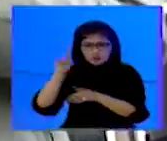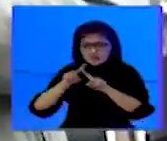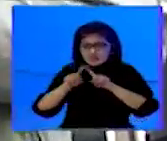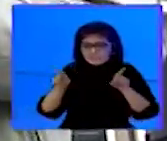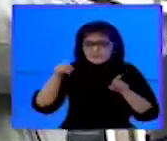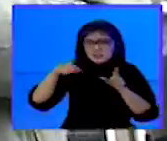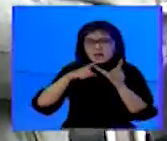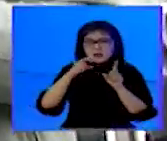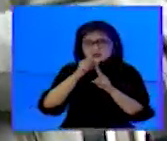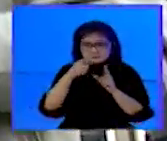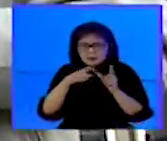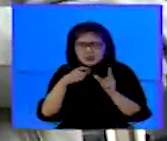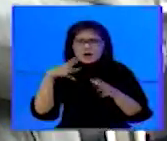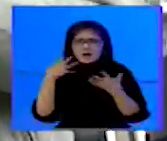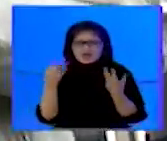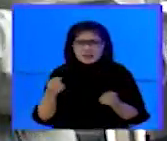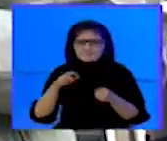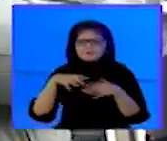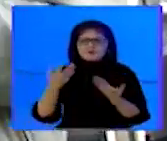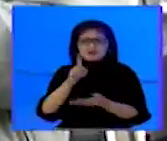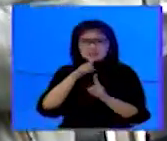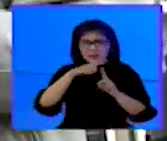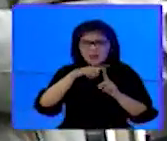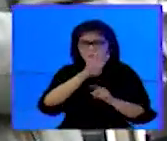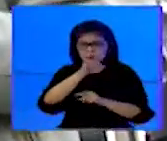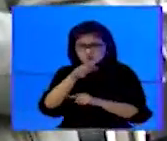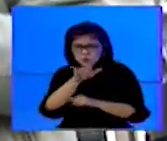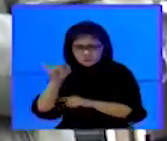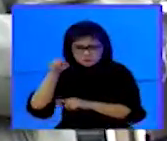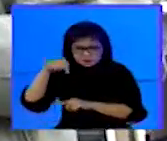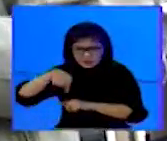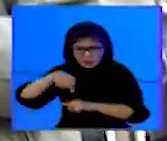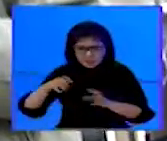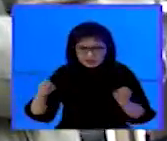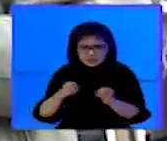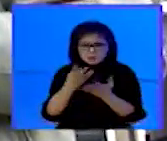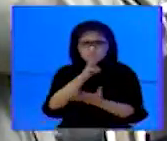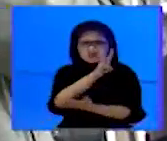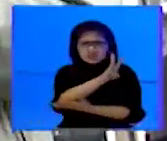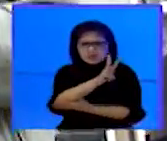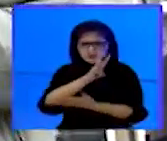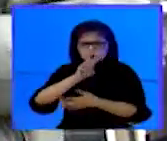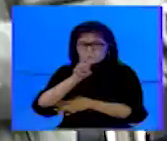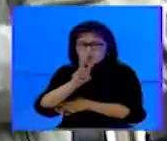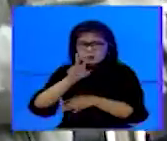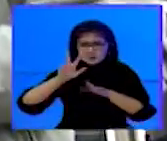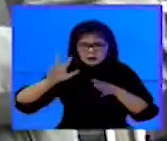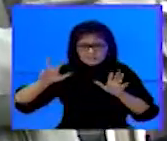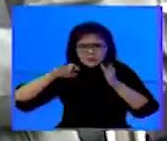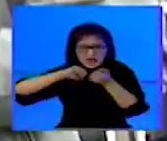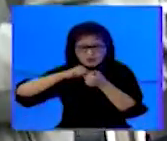PSBB dilonggarkan pada tanggal 4 Juni hingga saat ini, ada temuan 322 kasus yang tersebar